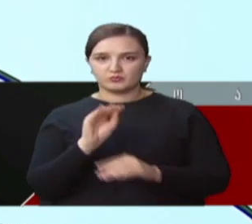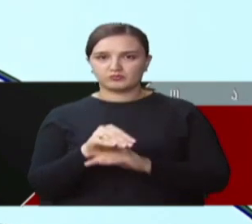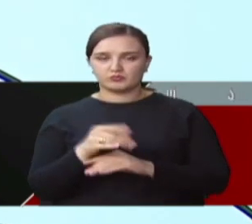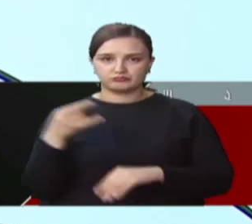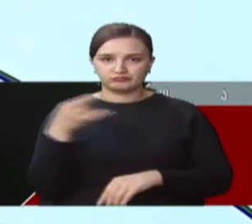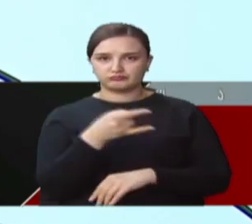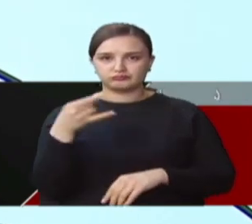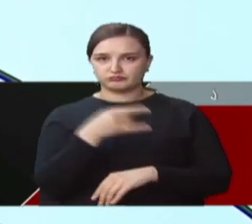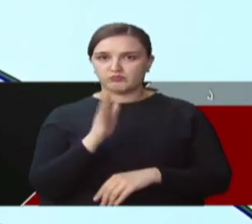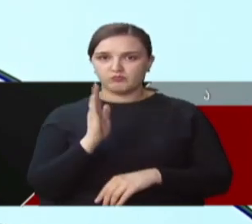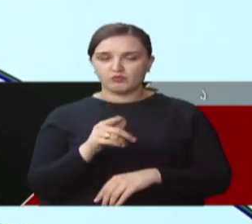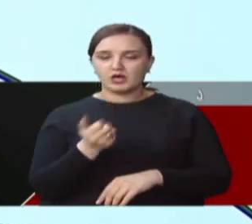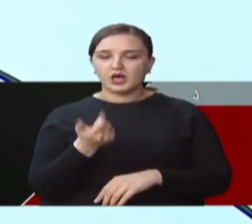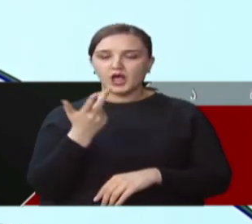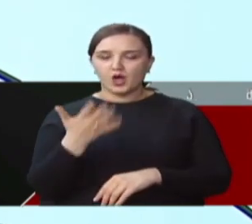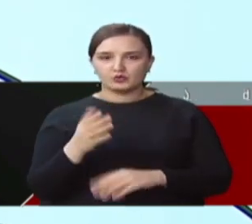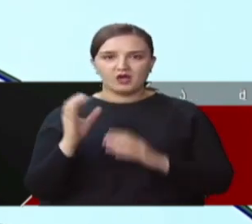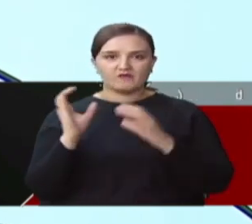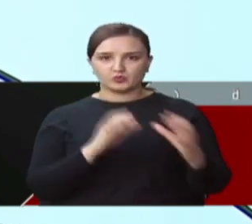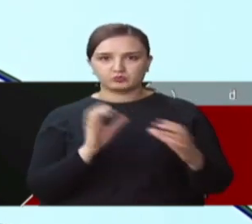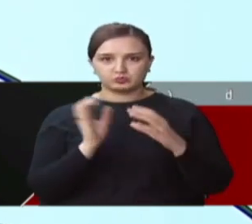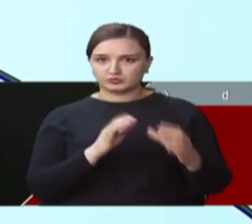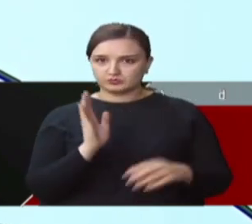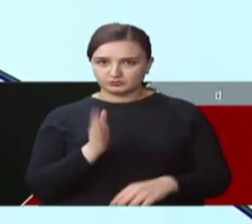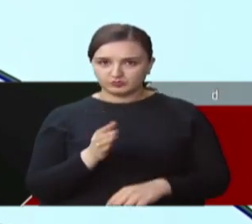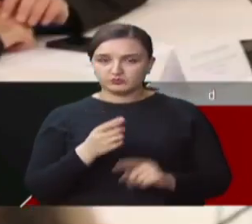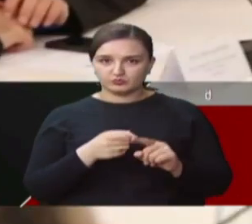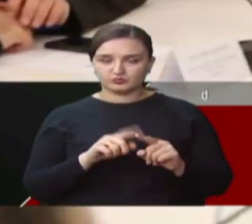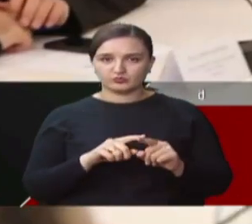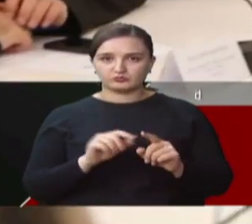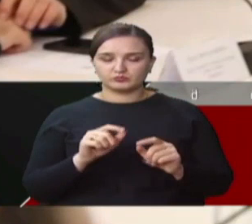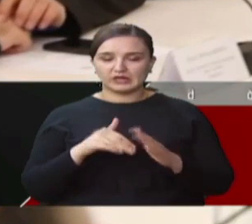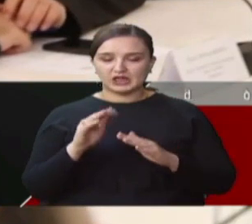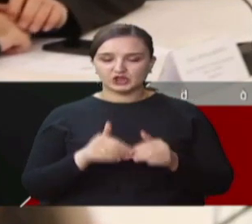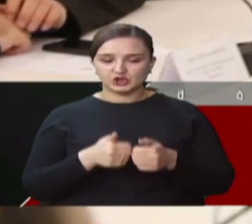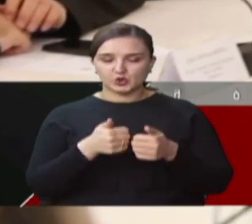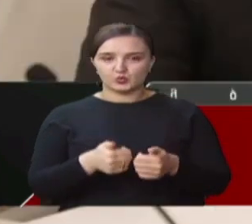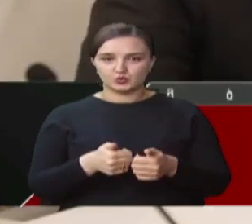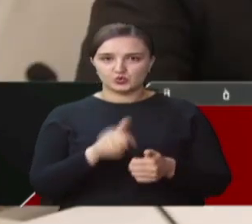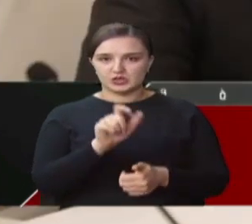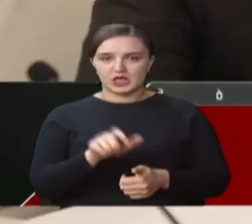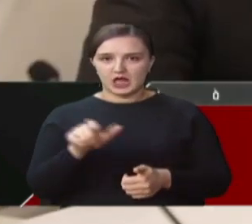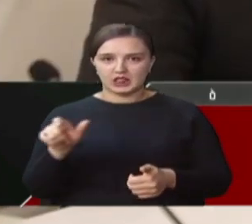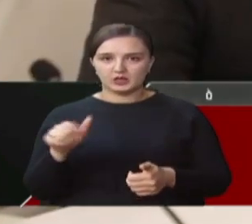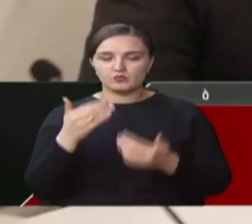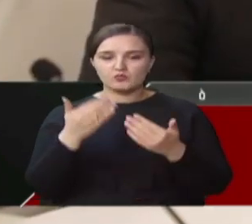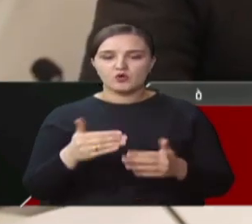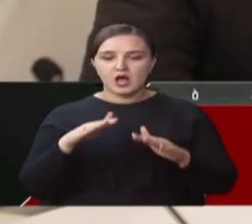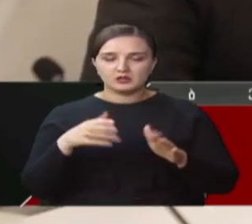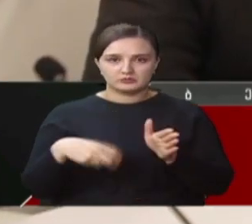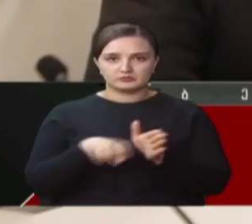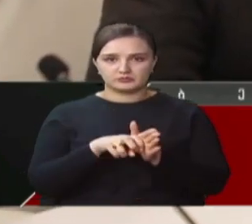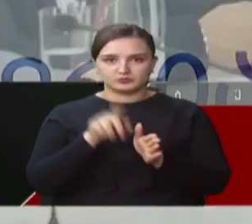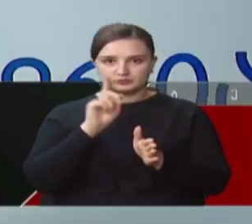დავამატოთ სათანადო რაოდენობის ავტობუსებით, რათა მაქსიმალურად შეუწყოთ ხელი მგზავრების დანიშნულების